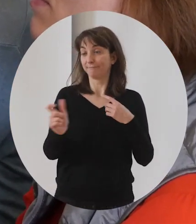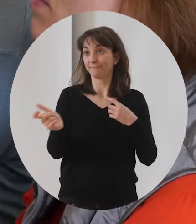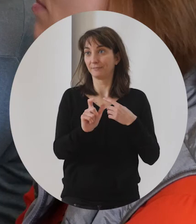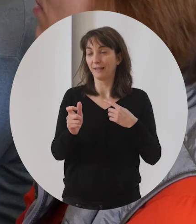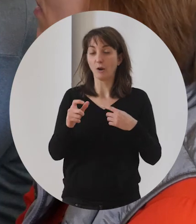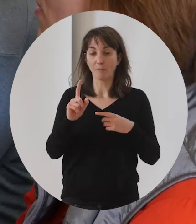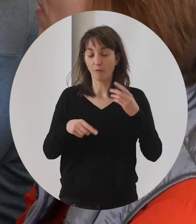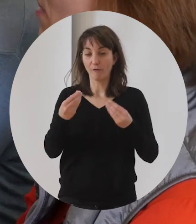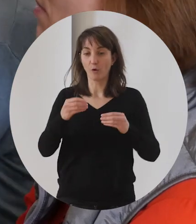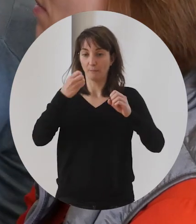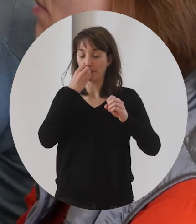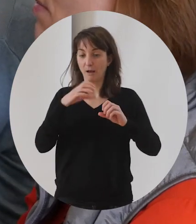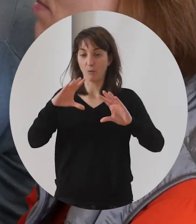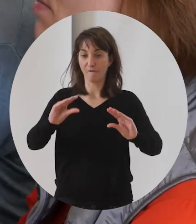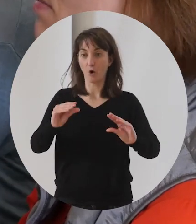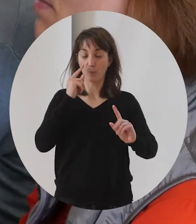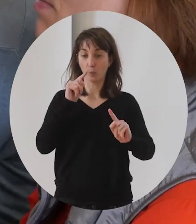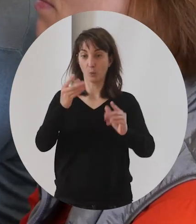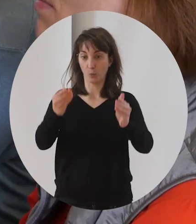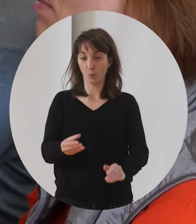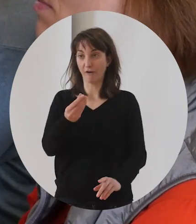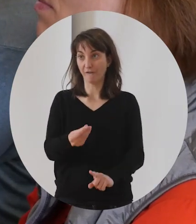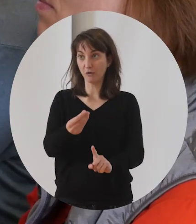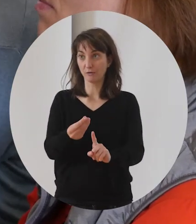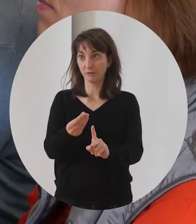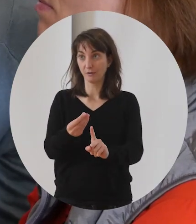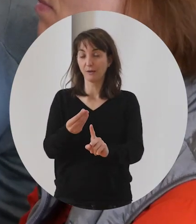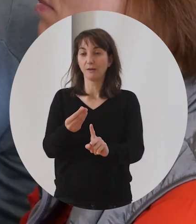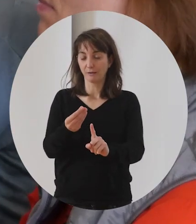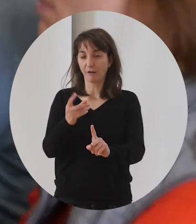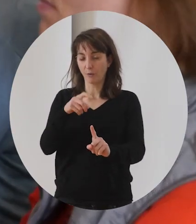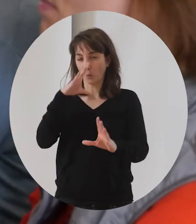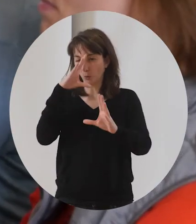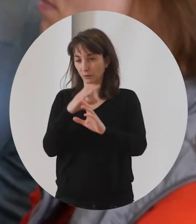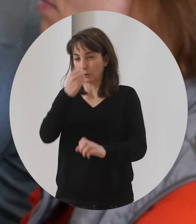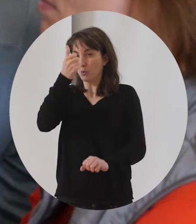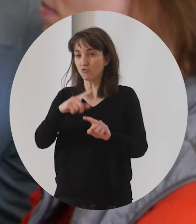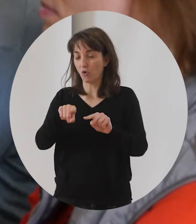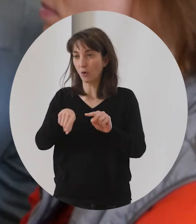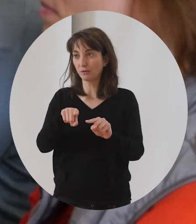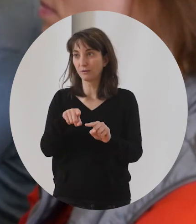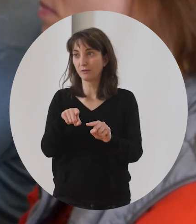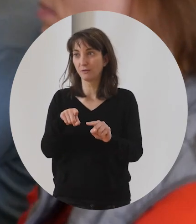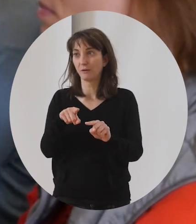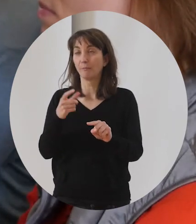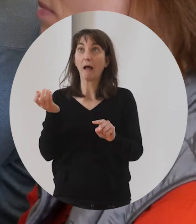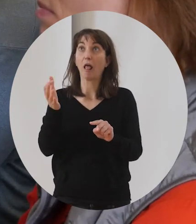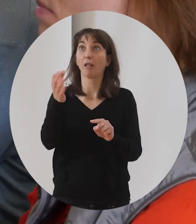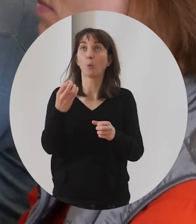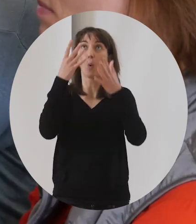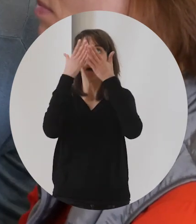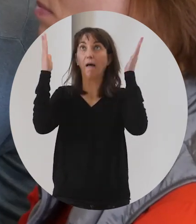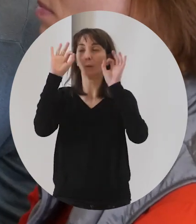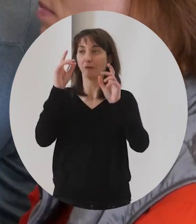on installe bien l'enfant, enfin qu'est-ce qu'on est en train de faire, combien on lui supprime de tâches, combien on l'aide avec telle ou telle